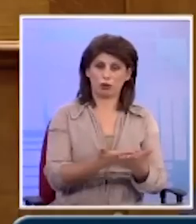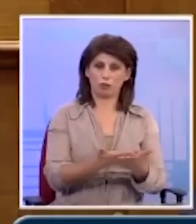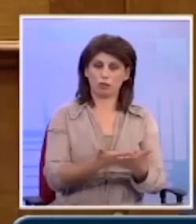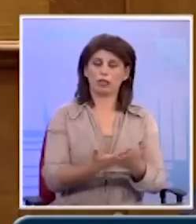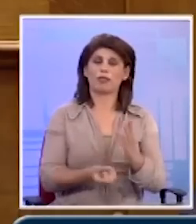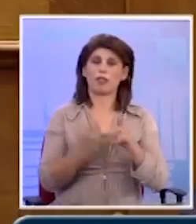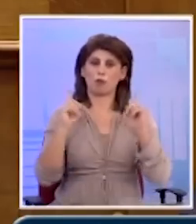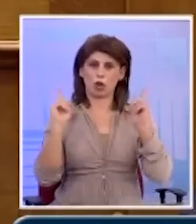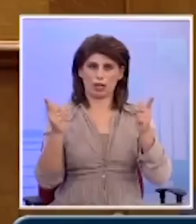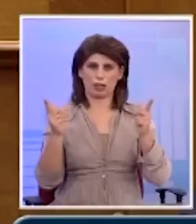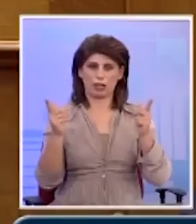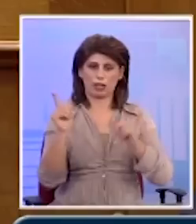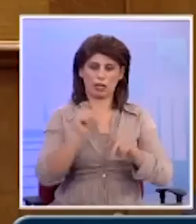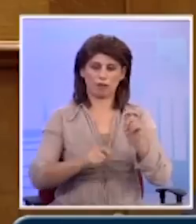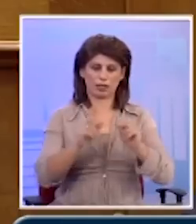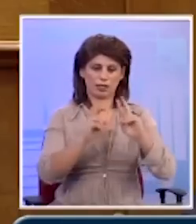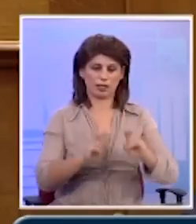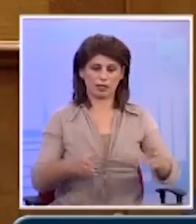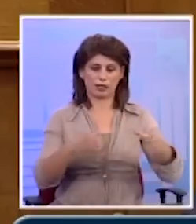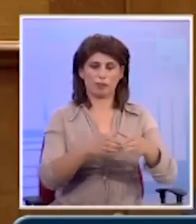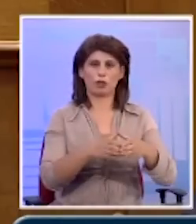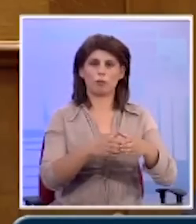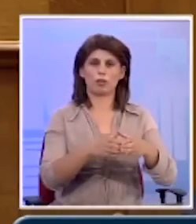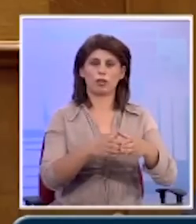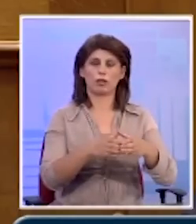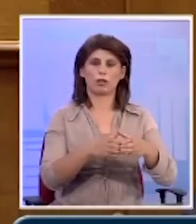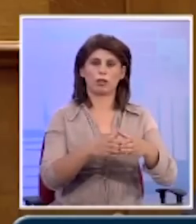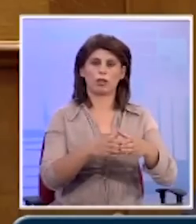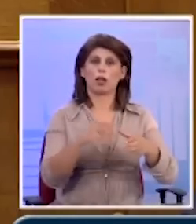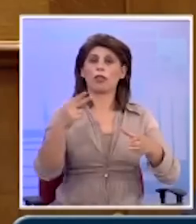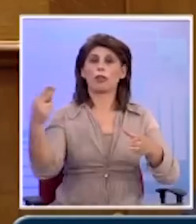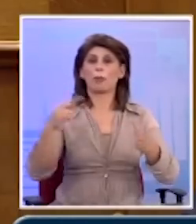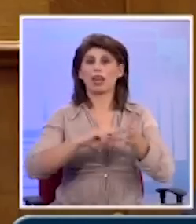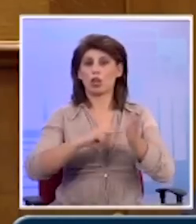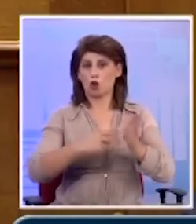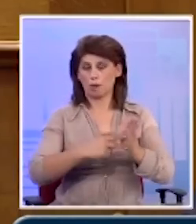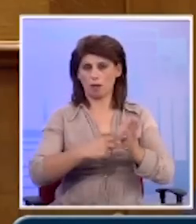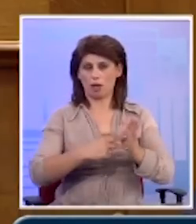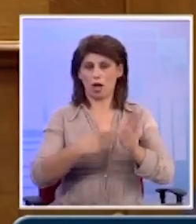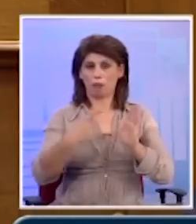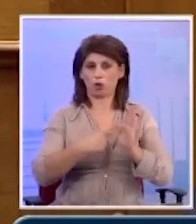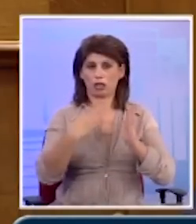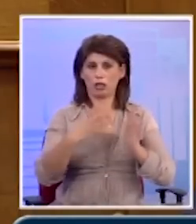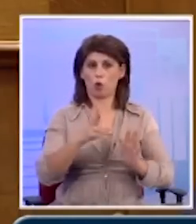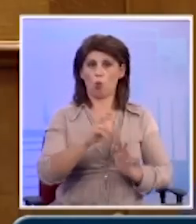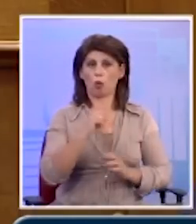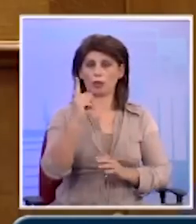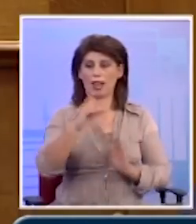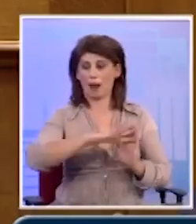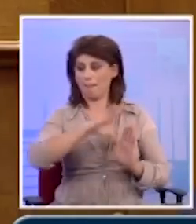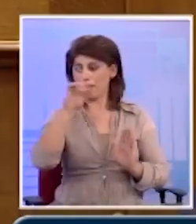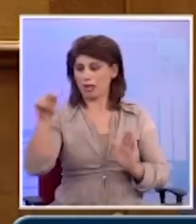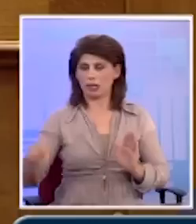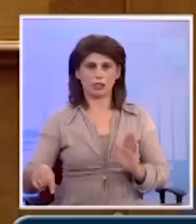Νέα Δημοκρατία για τη συγκρότηση Εξεταστικής Επιτροπής για την Οικονομία από το 1981 μέχρι